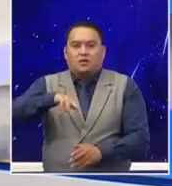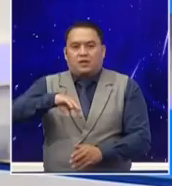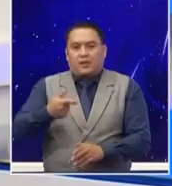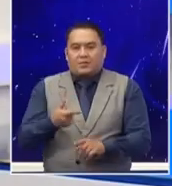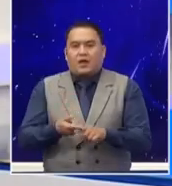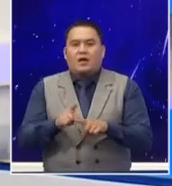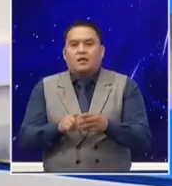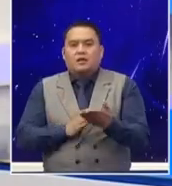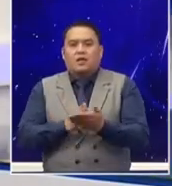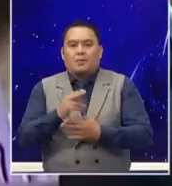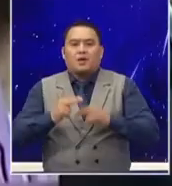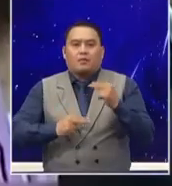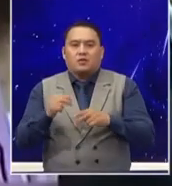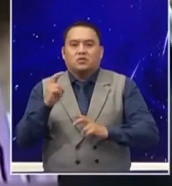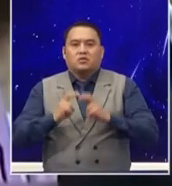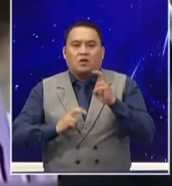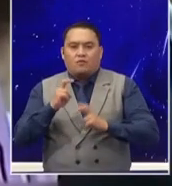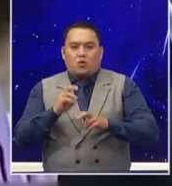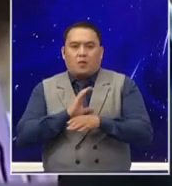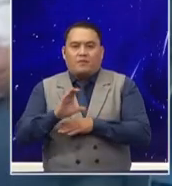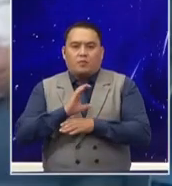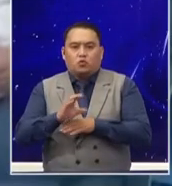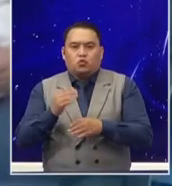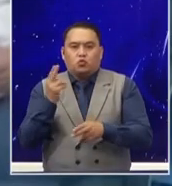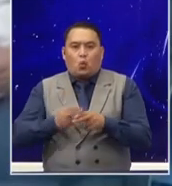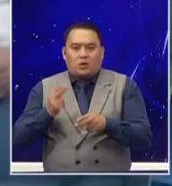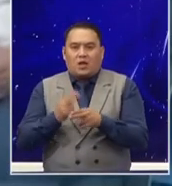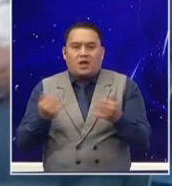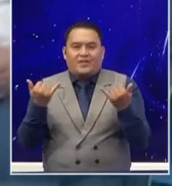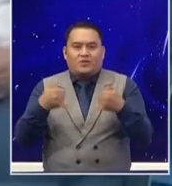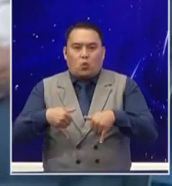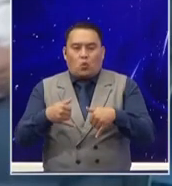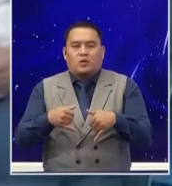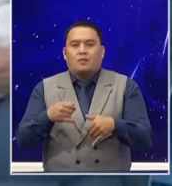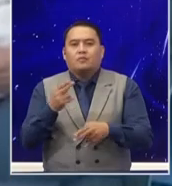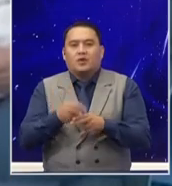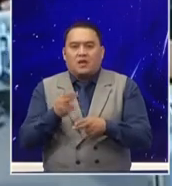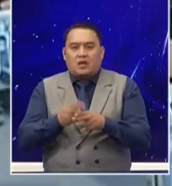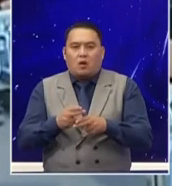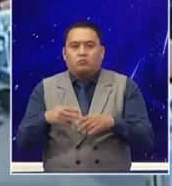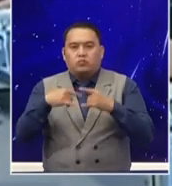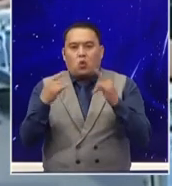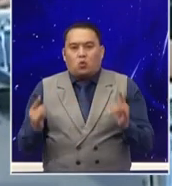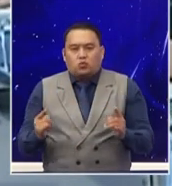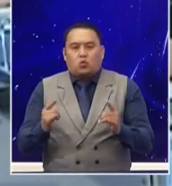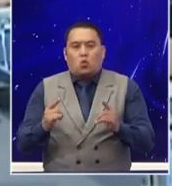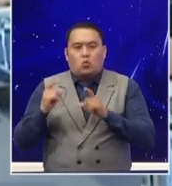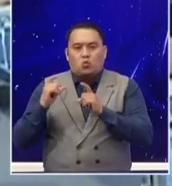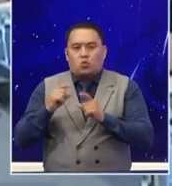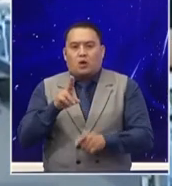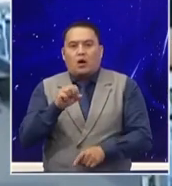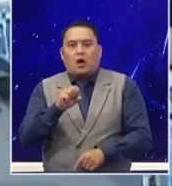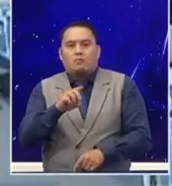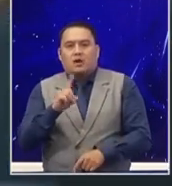миллиардов тенге. Средства направят на строительство заводов по выпуску чугунного литья и компонентов для мостов грузовой техники КАМАЗ